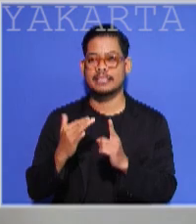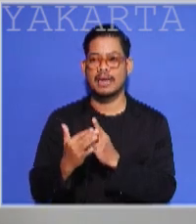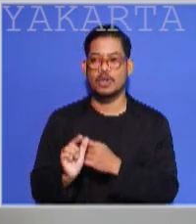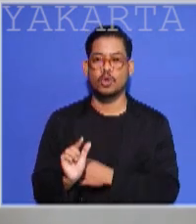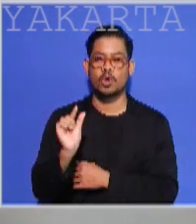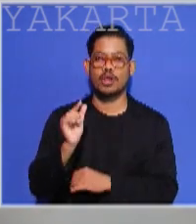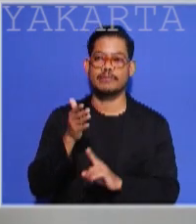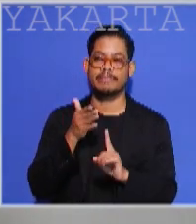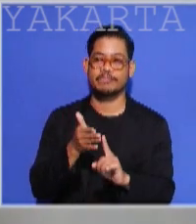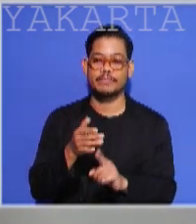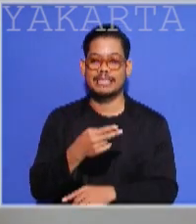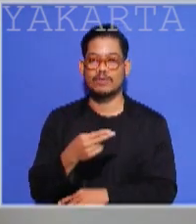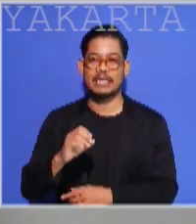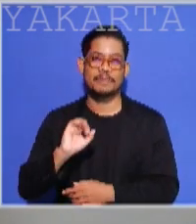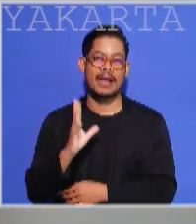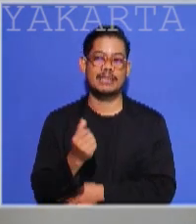emas